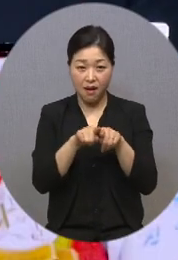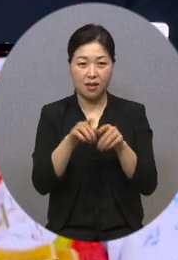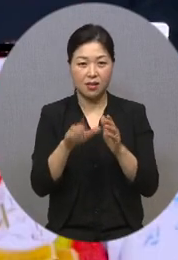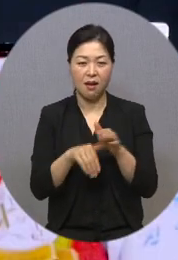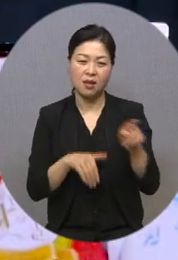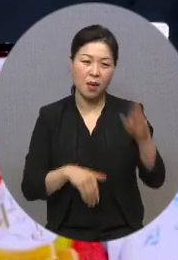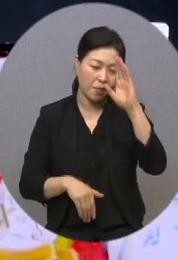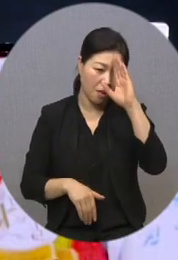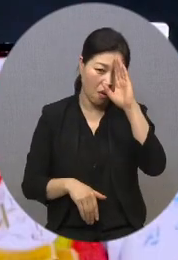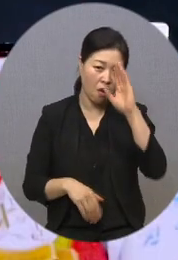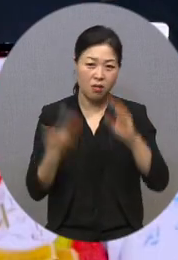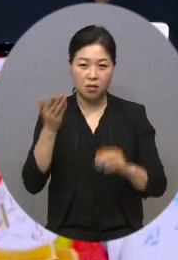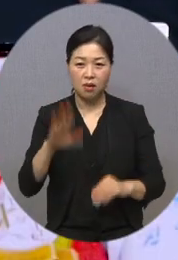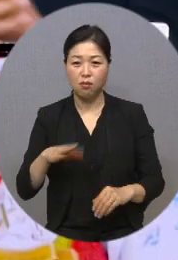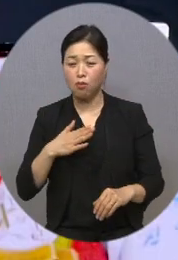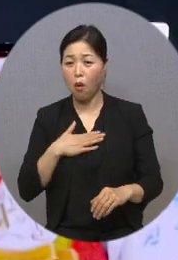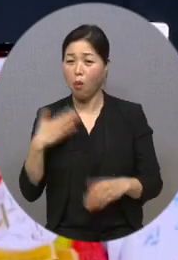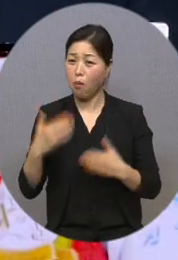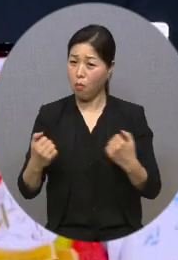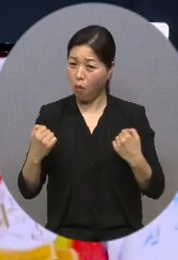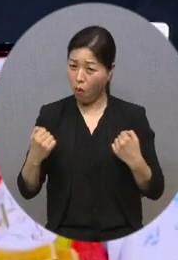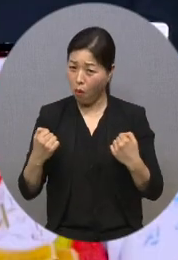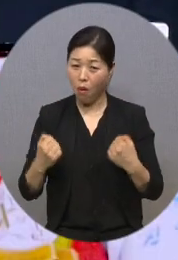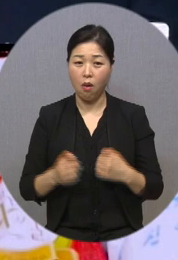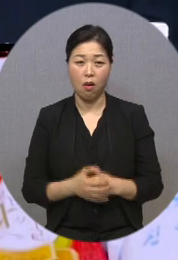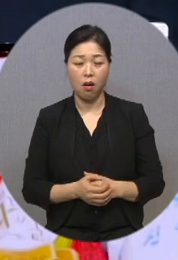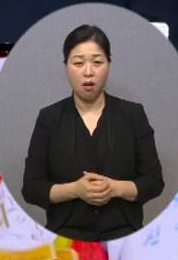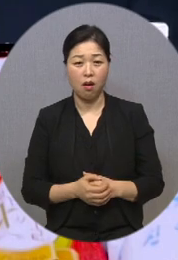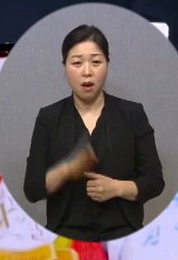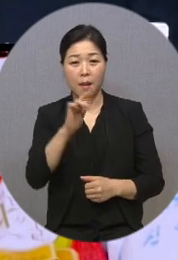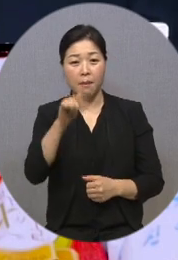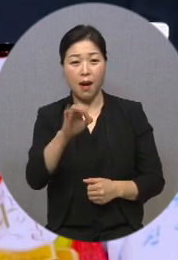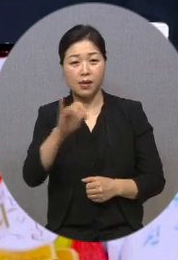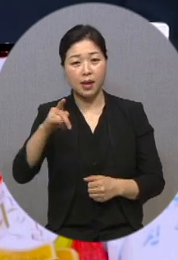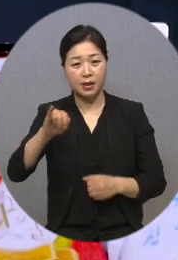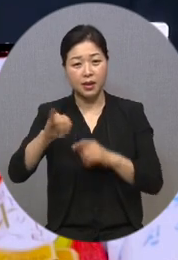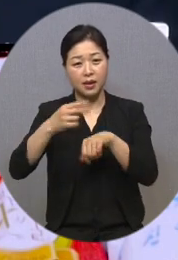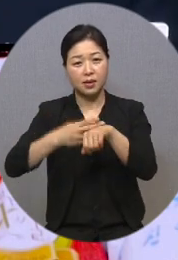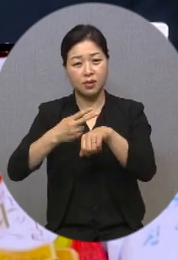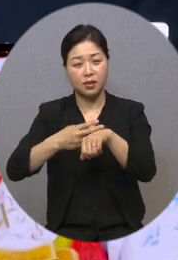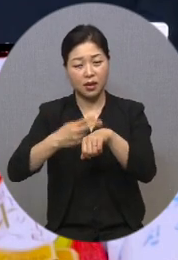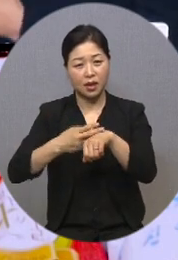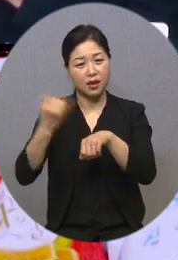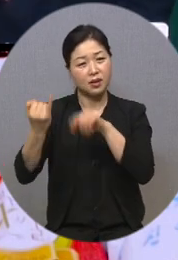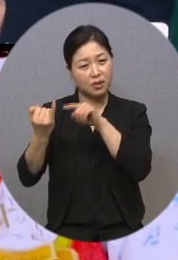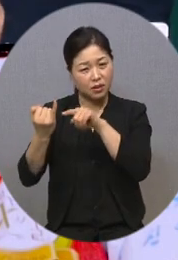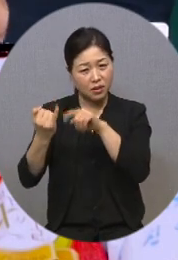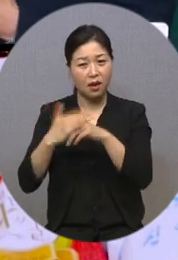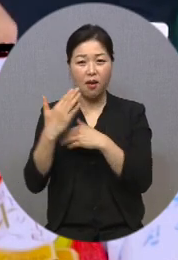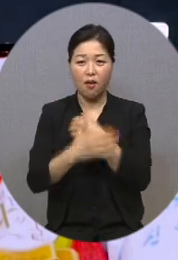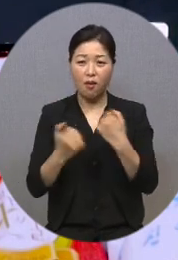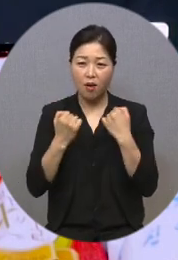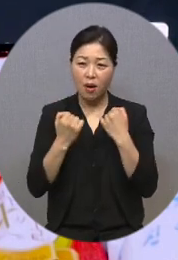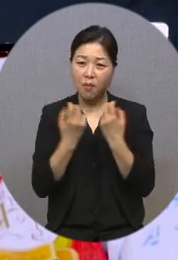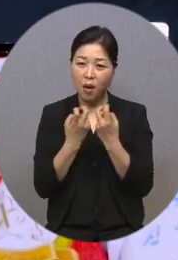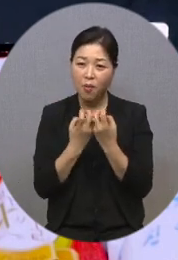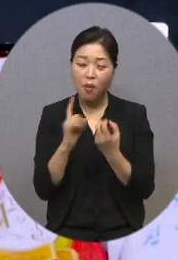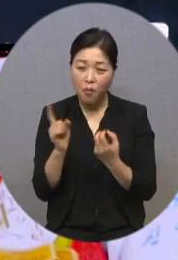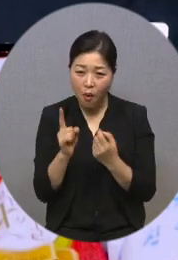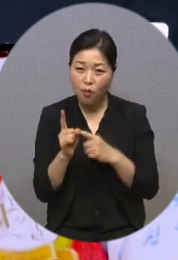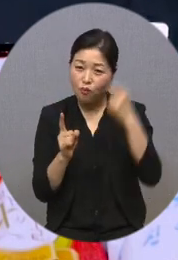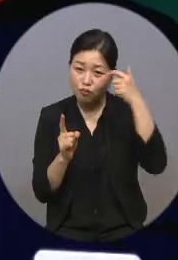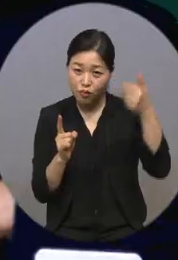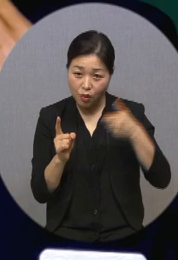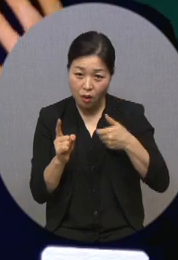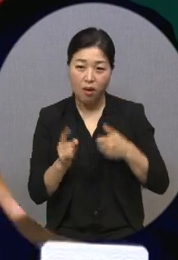나요. 근데 저는 멀쩡하거든요. 그래서 도대체 박예리 선생님의 건강 비결이 뭐냐? 도대체 박예리 씨의 건강 비결이 뭐냐